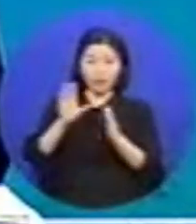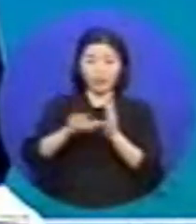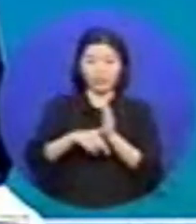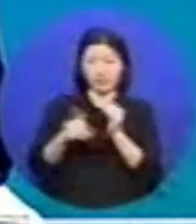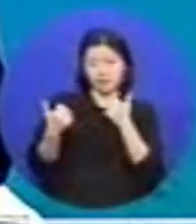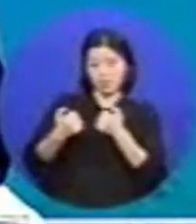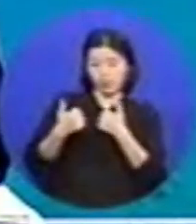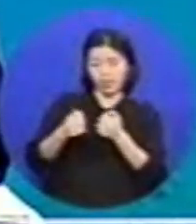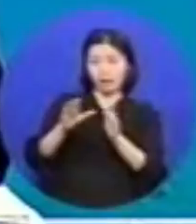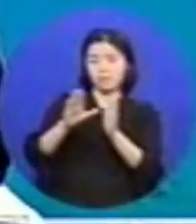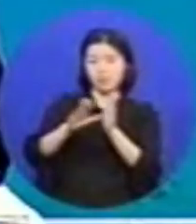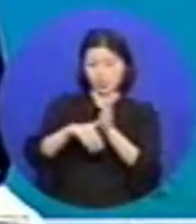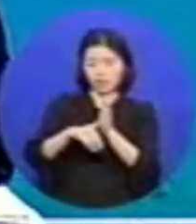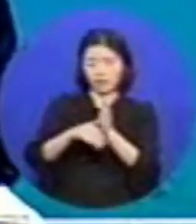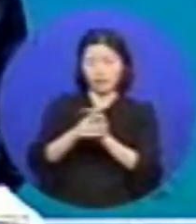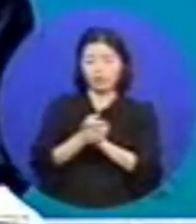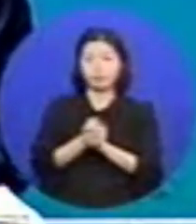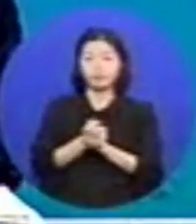다 하는데